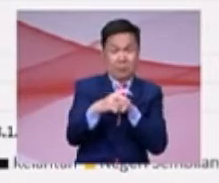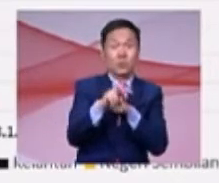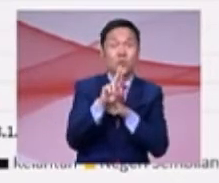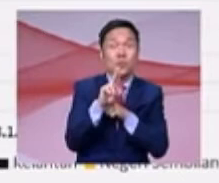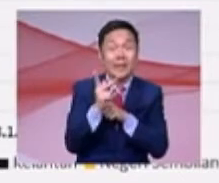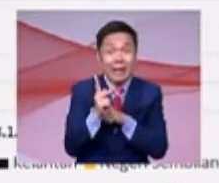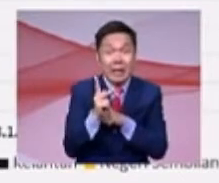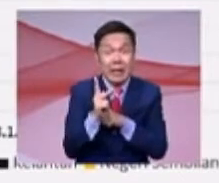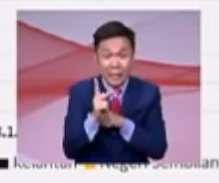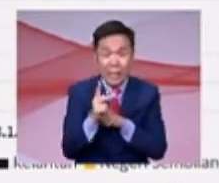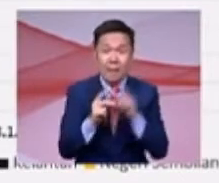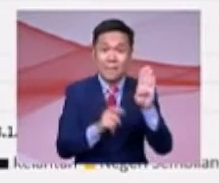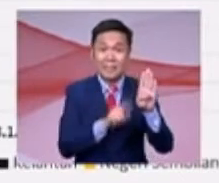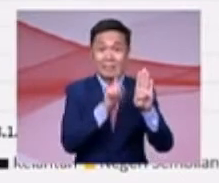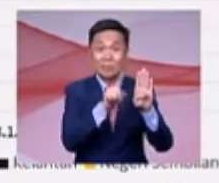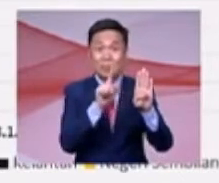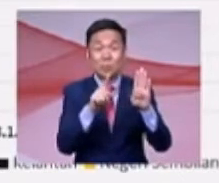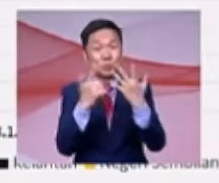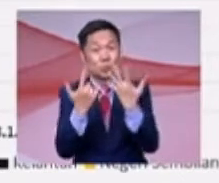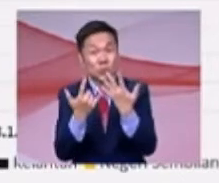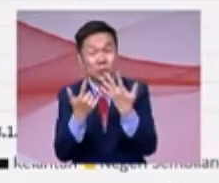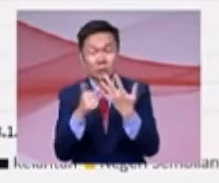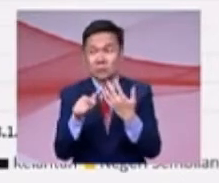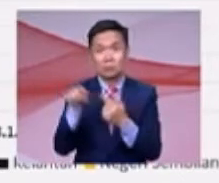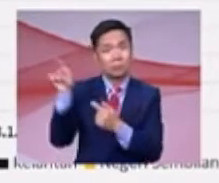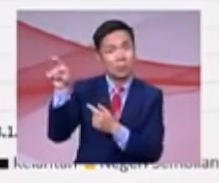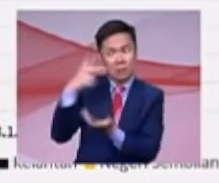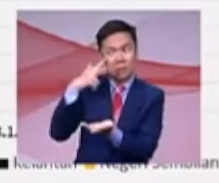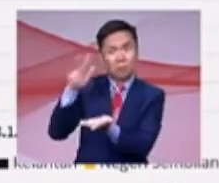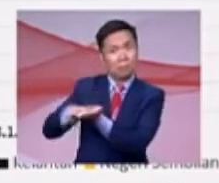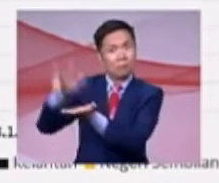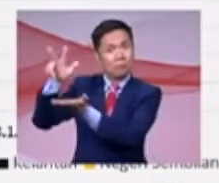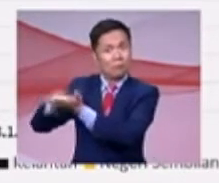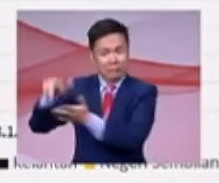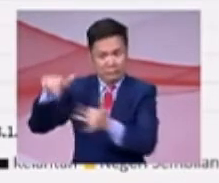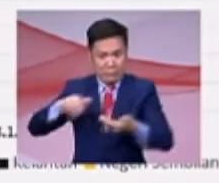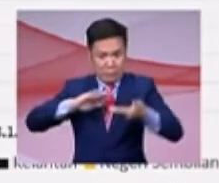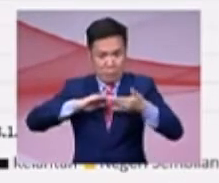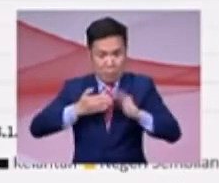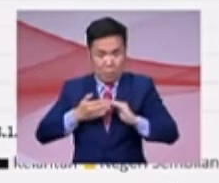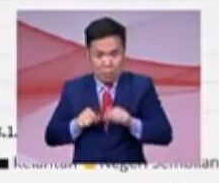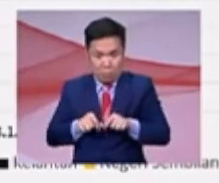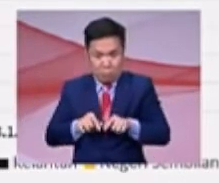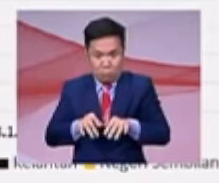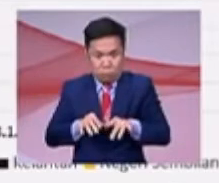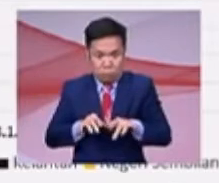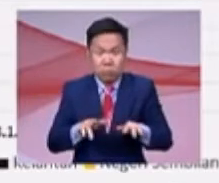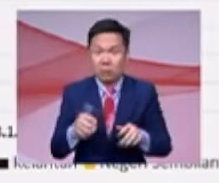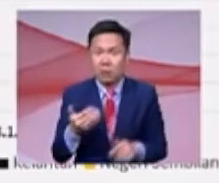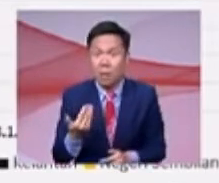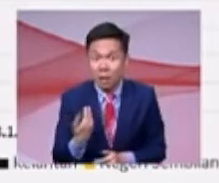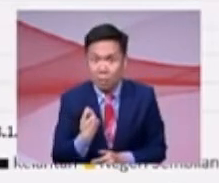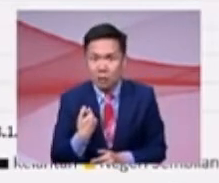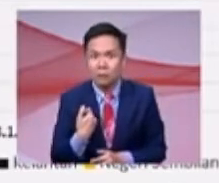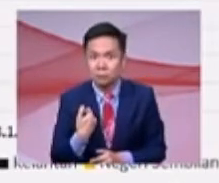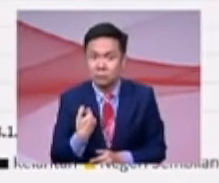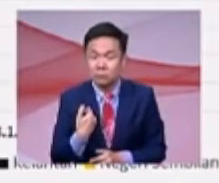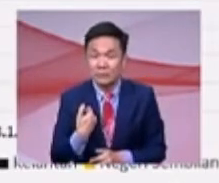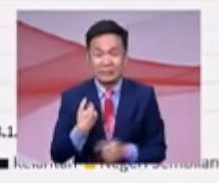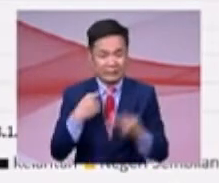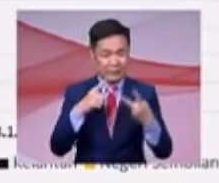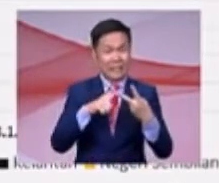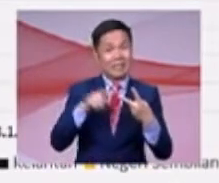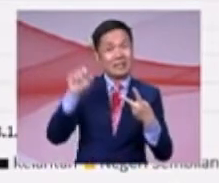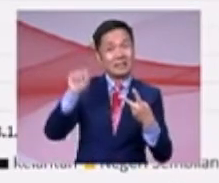ataupun B117 telah pun dikesan di dalam komuniti. Dan seterusnya, yang kedua ialah South